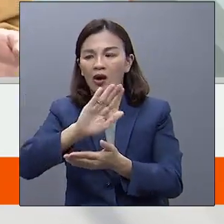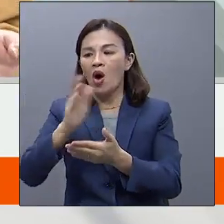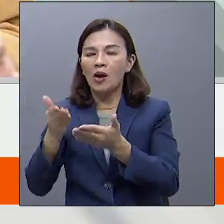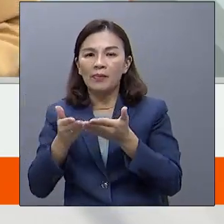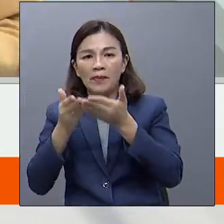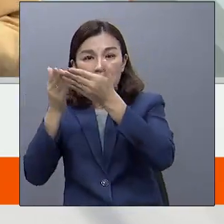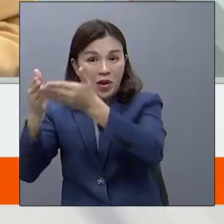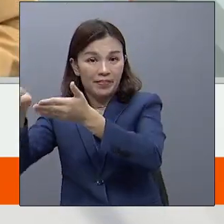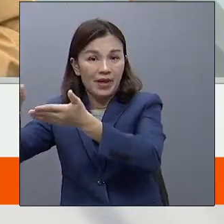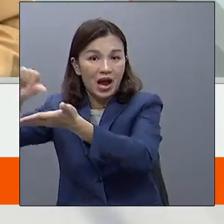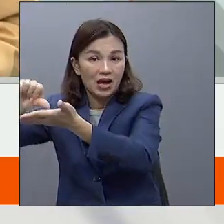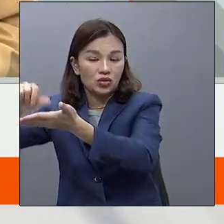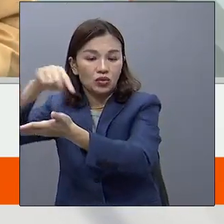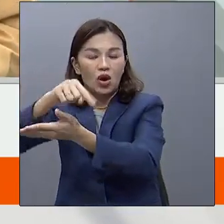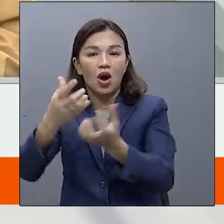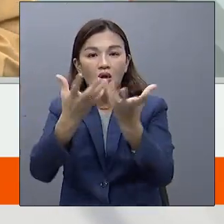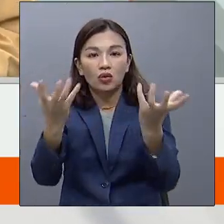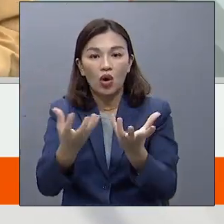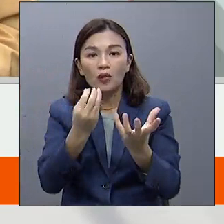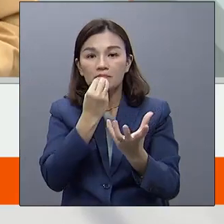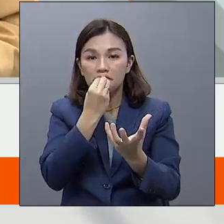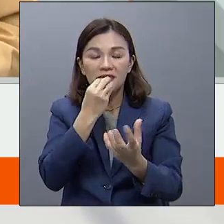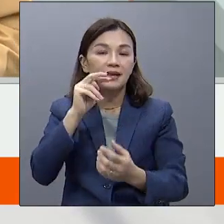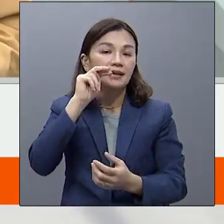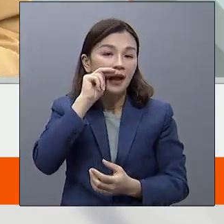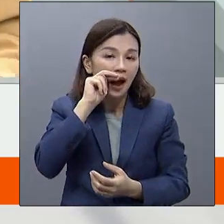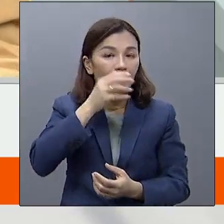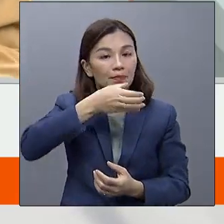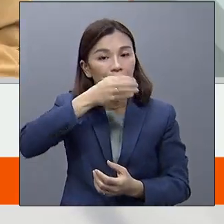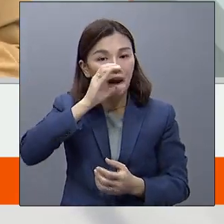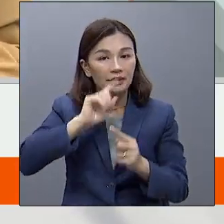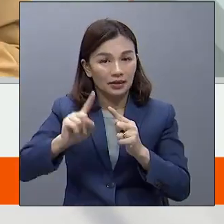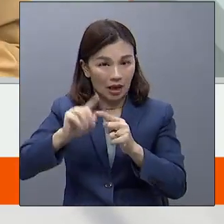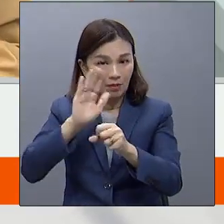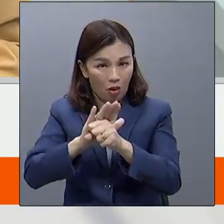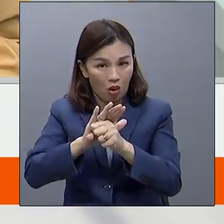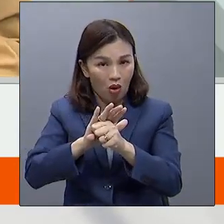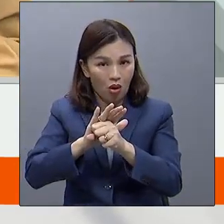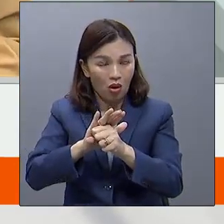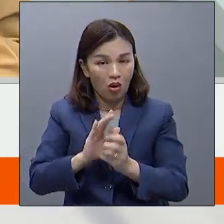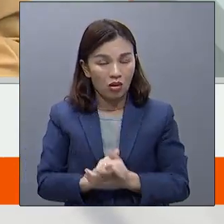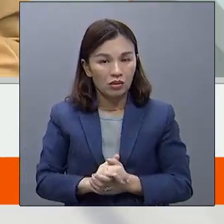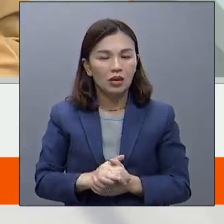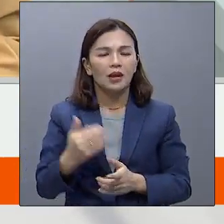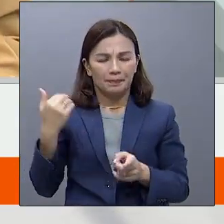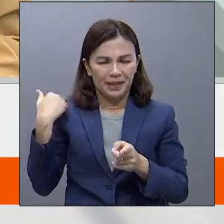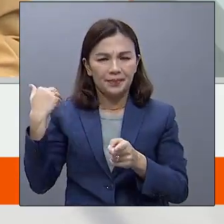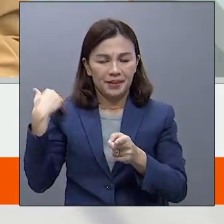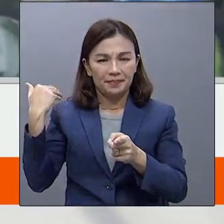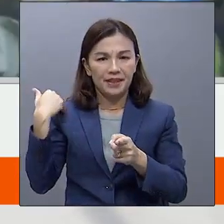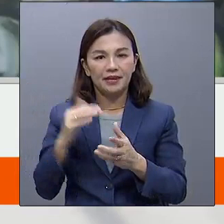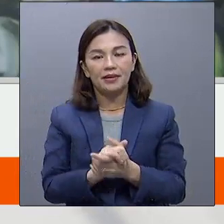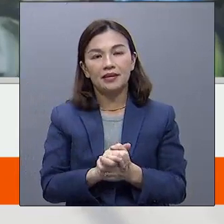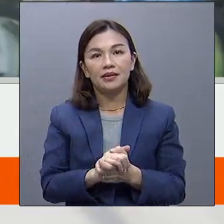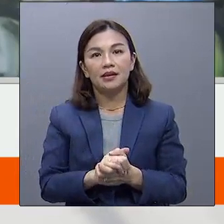ไปตั้งที่พอร์ตซูดานตอนนี้อาหารน้ำมีเพียงพอที่จะดูแลคนไทยที่อยู่ที่นั่นไหมคะมีครับเราเขา